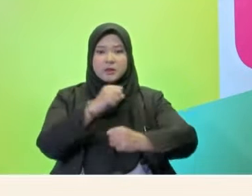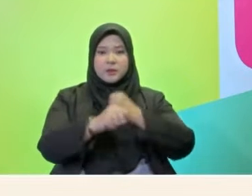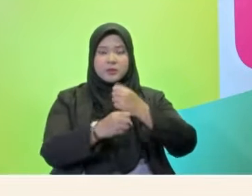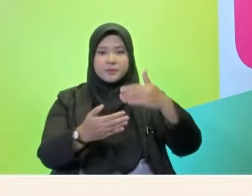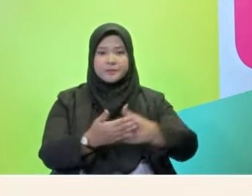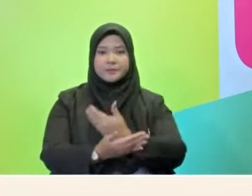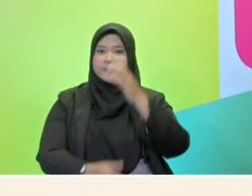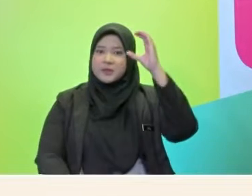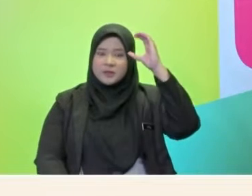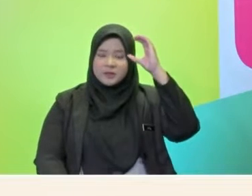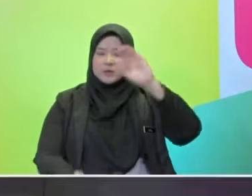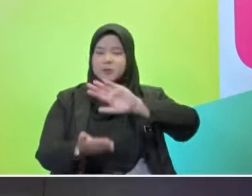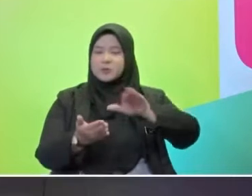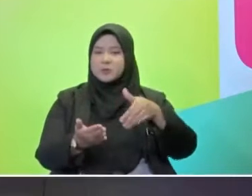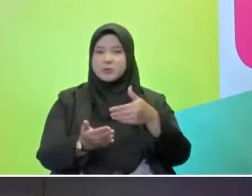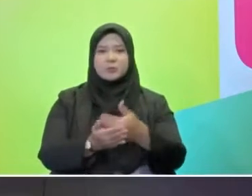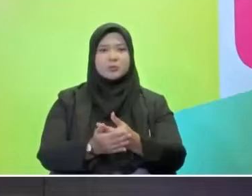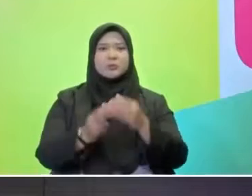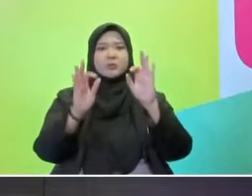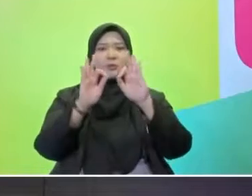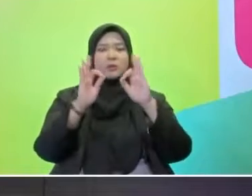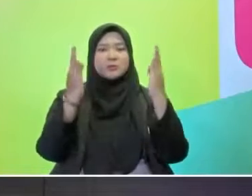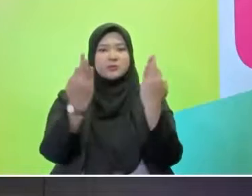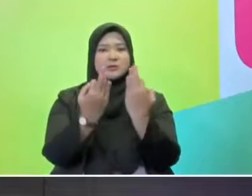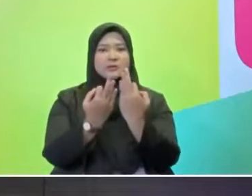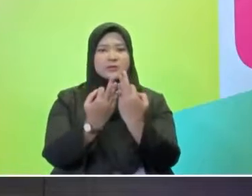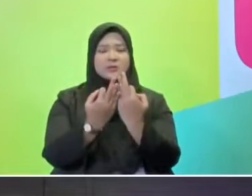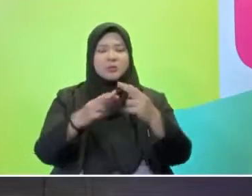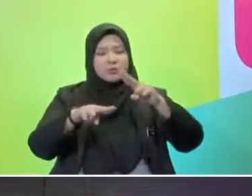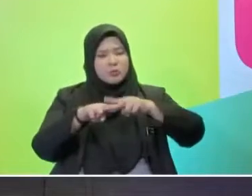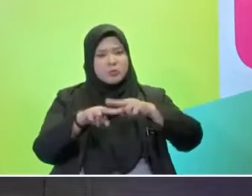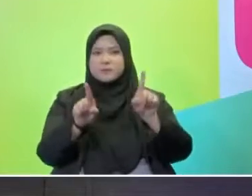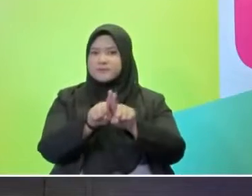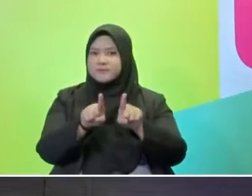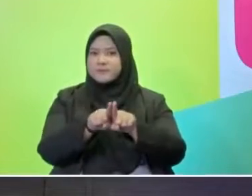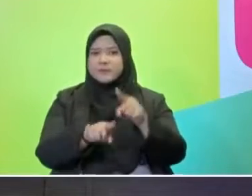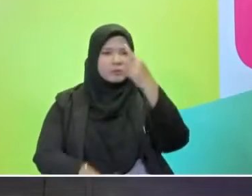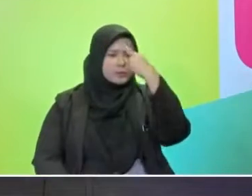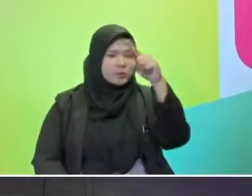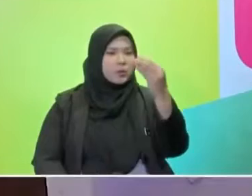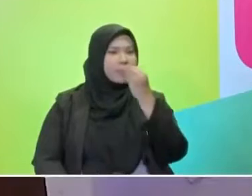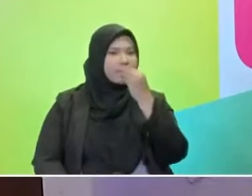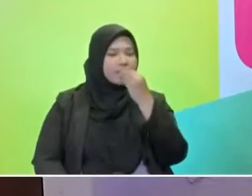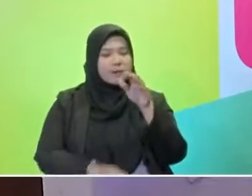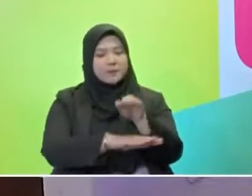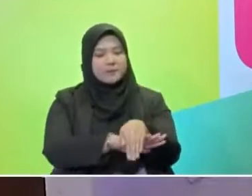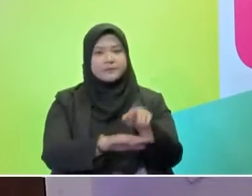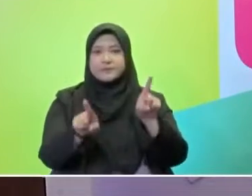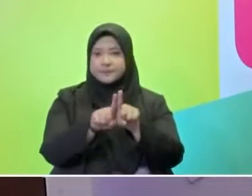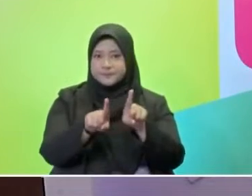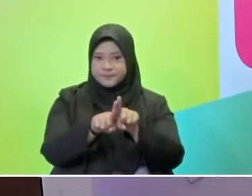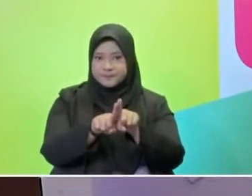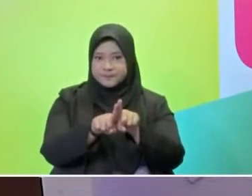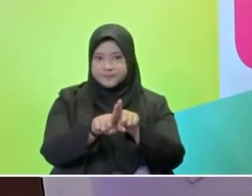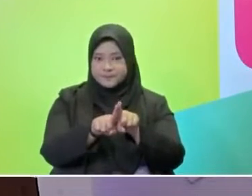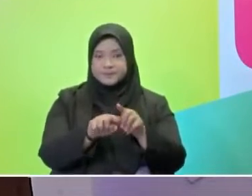malam bersama-sama. Wah, mesti meriah kan cikgu, berkumpul dengan seronok keluarga. Okey. Yang ketiga, perayaan